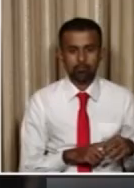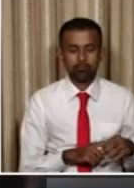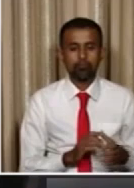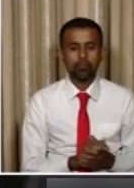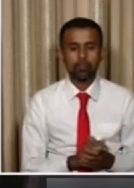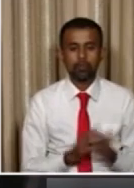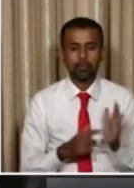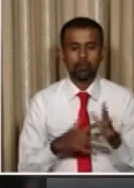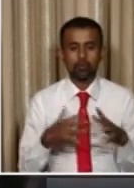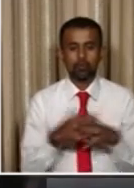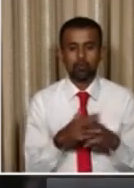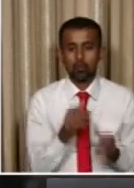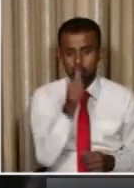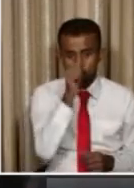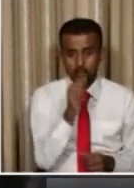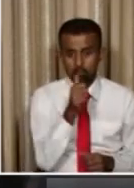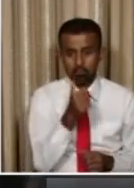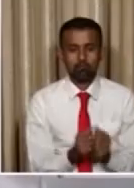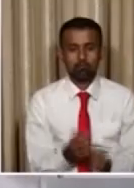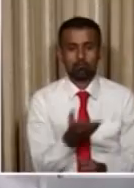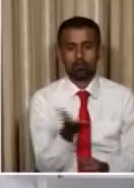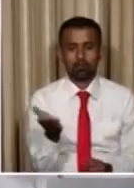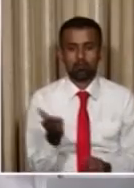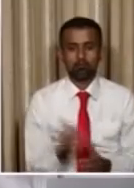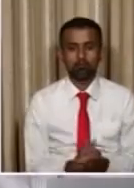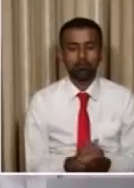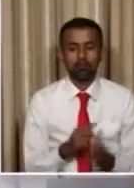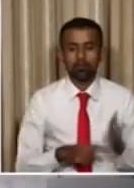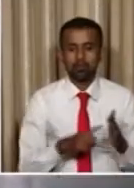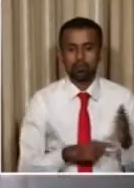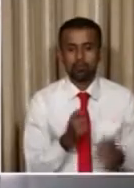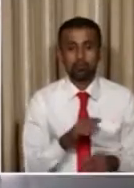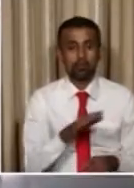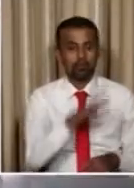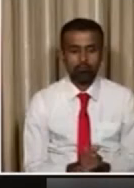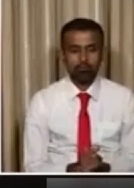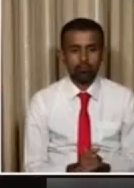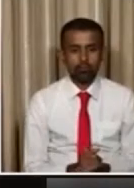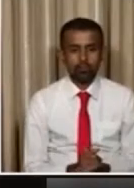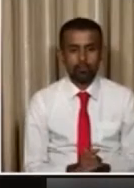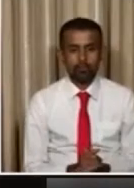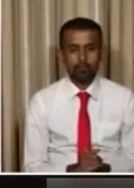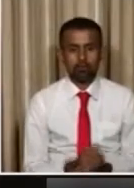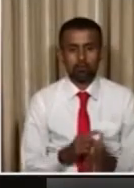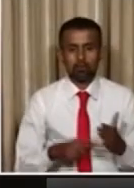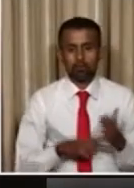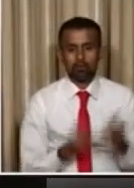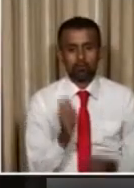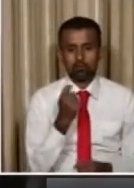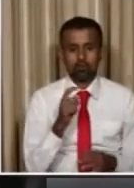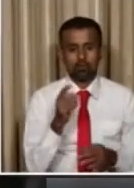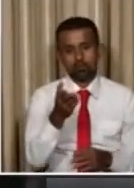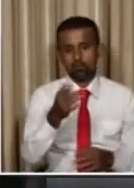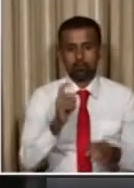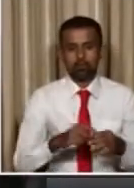මේ නීත්‍යානුකූල නොවන මත්පැන් ව්‍යාප්තිය නවත්වා ගැනීම. ඡන්ද දිනන්න අඬ ගහලා දෙනවා බාර ලයිස. ඡන්ද දිනීමේ ප්‍රශ්නයක් එතුමාට ඇති අපිට